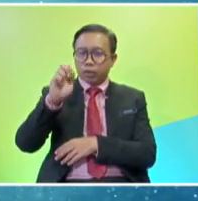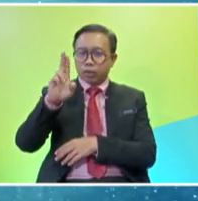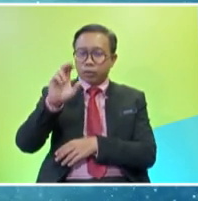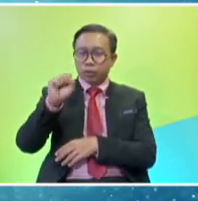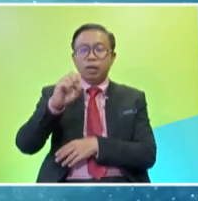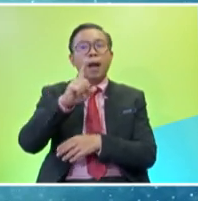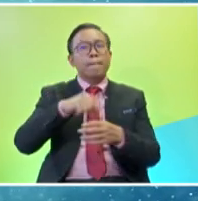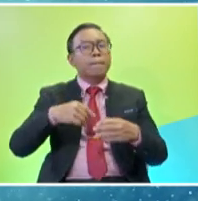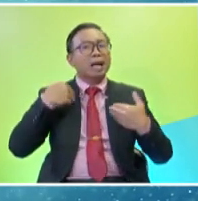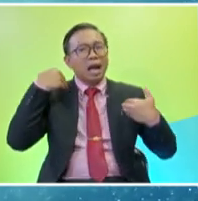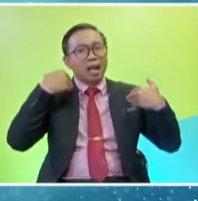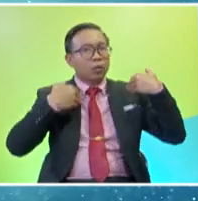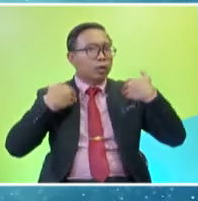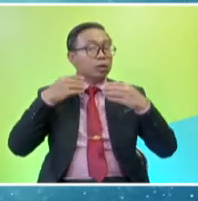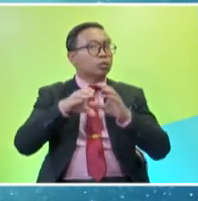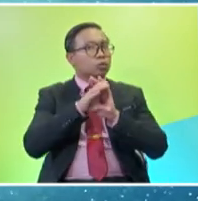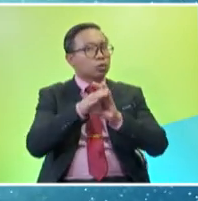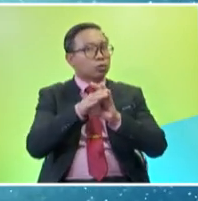contoh hewan